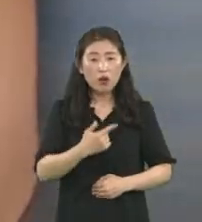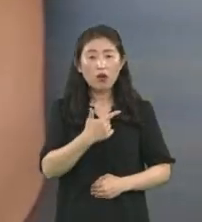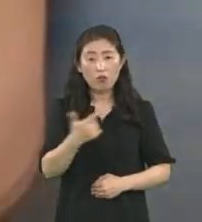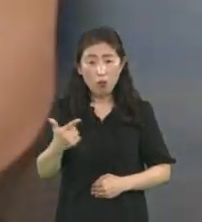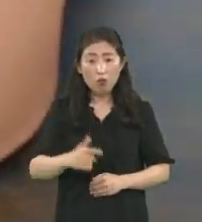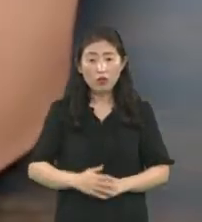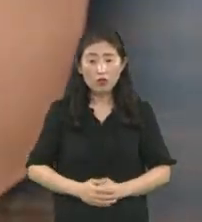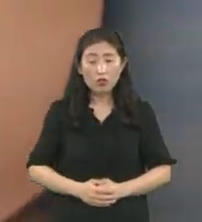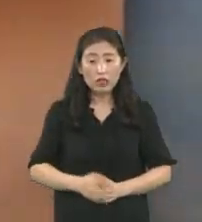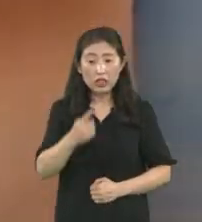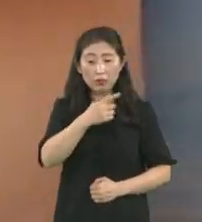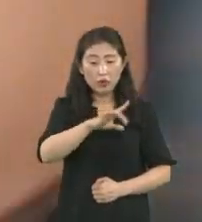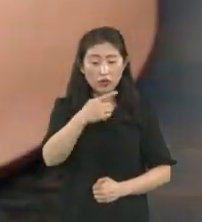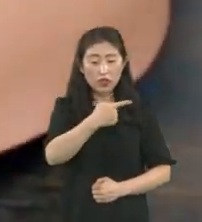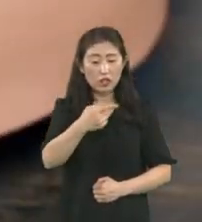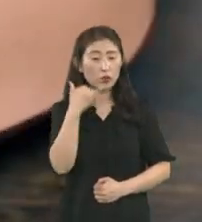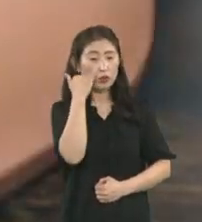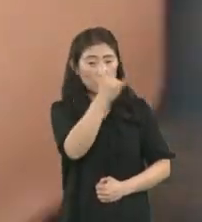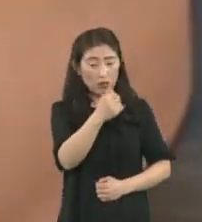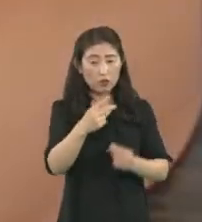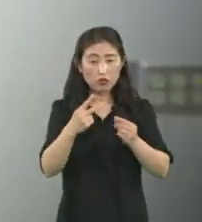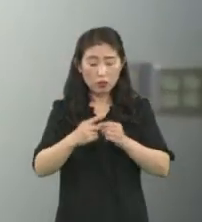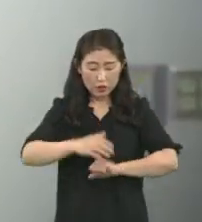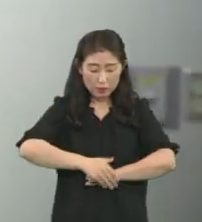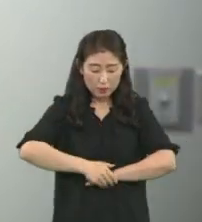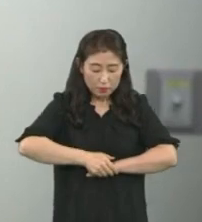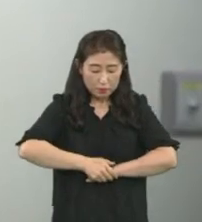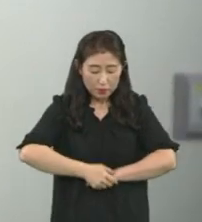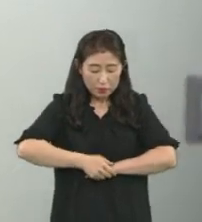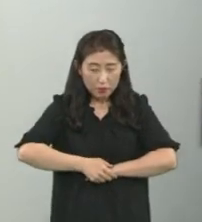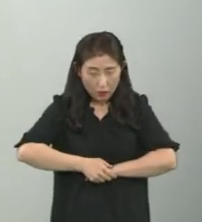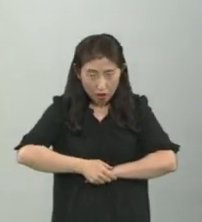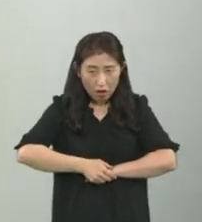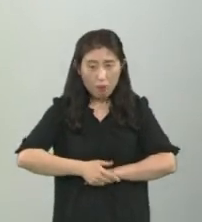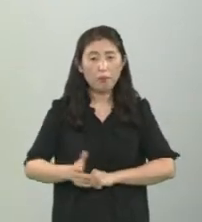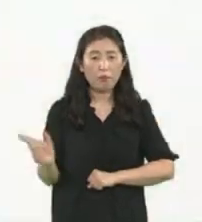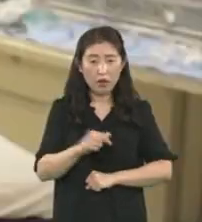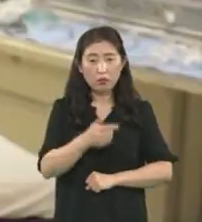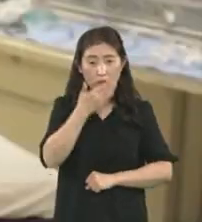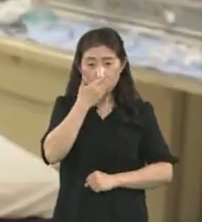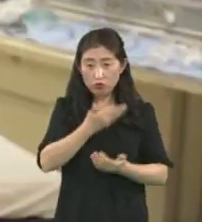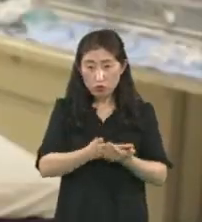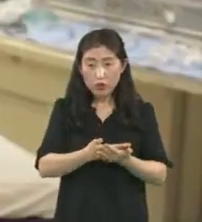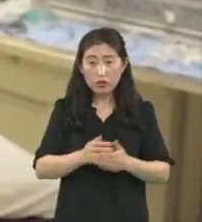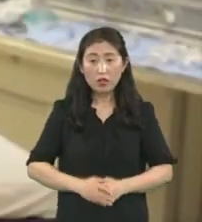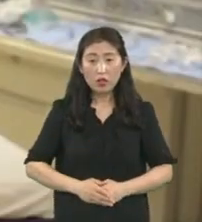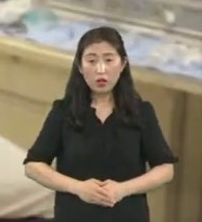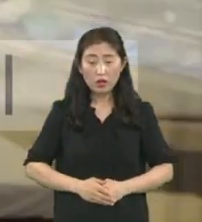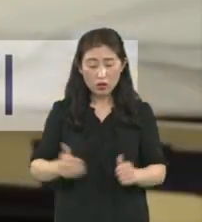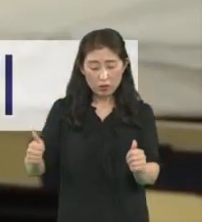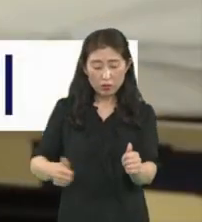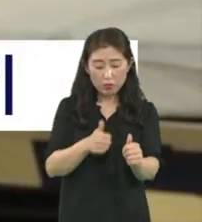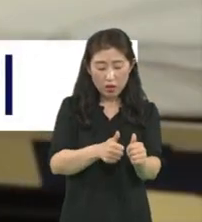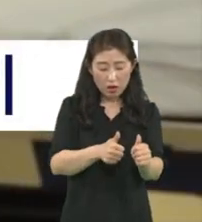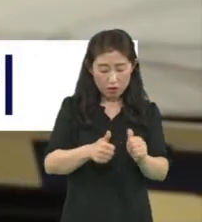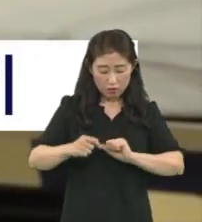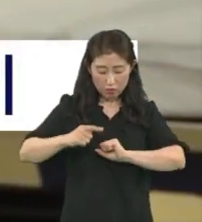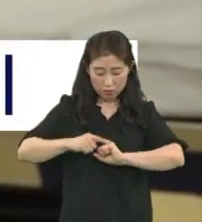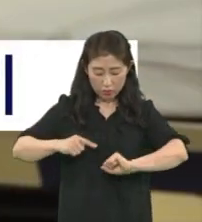만큼 119 신고 뒤 신속하게 하임리히법을 시행하는 게 중요합니다. 환자 등 뒤에서 주먹 쥔